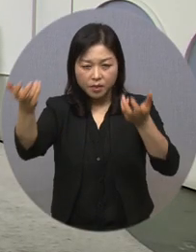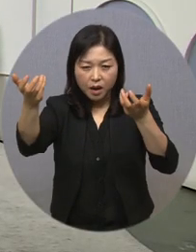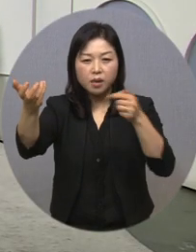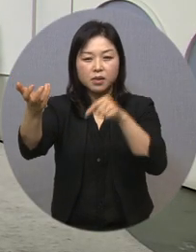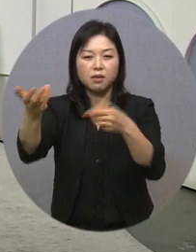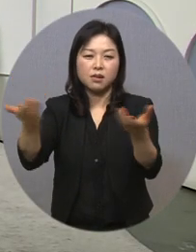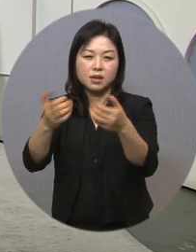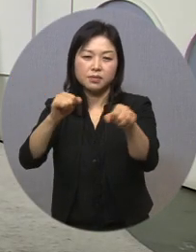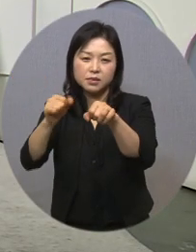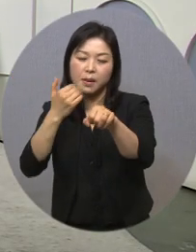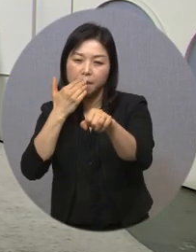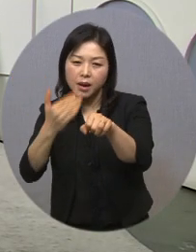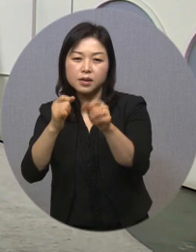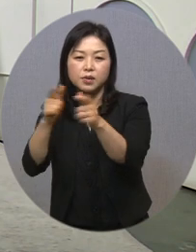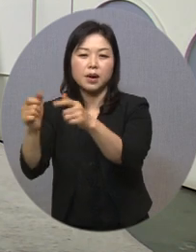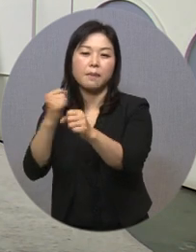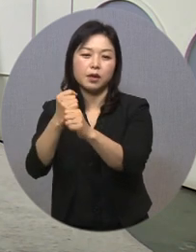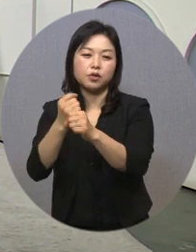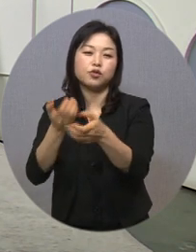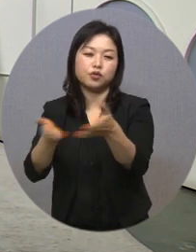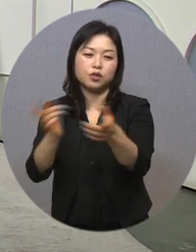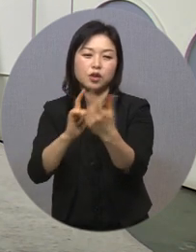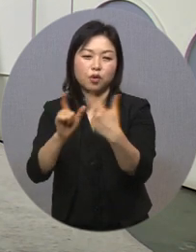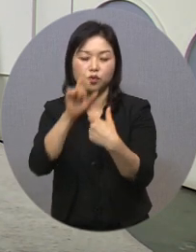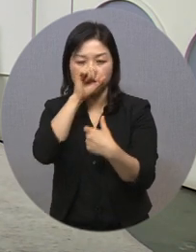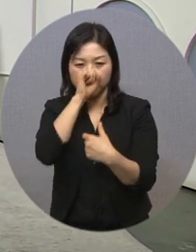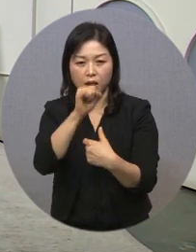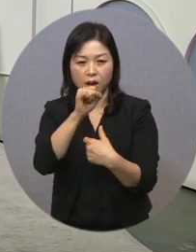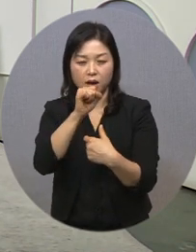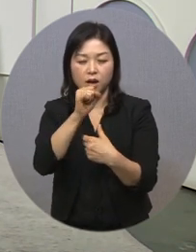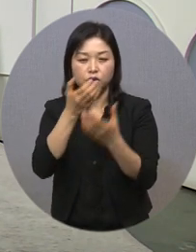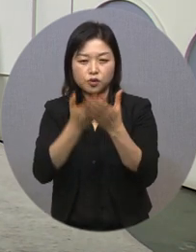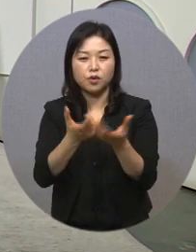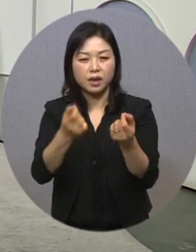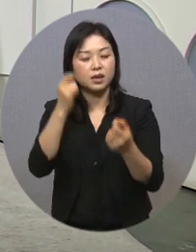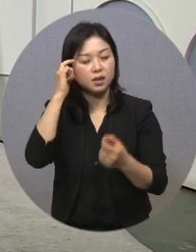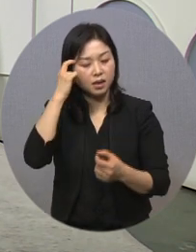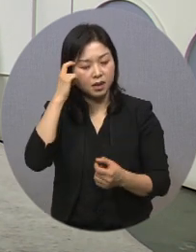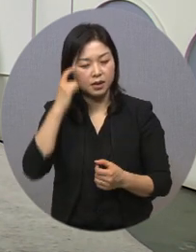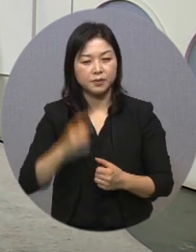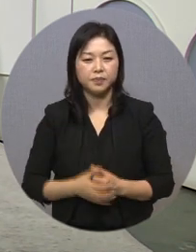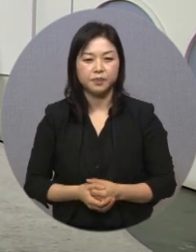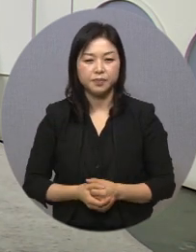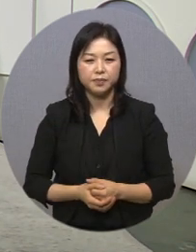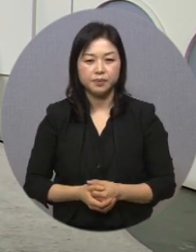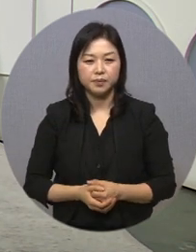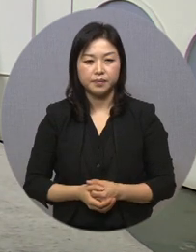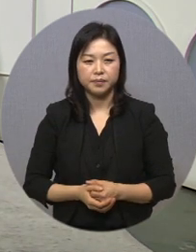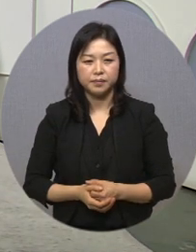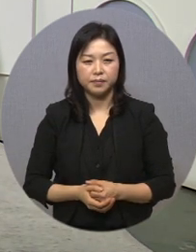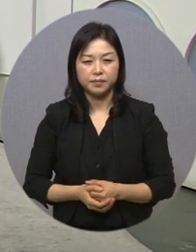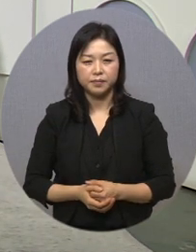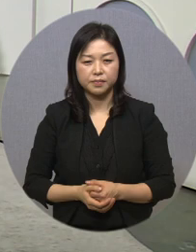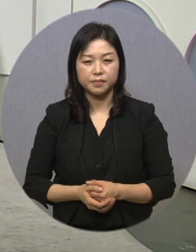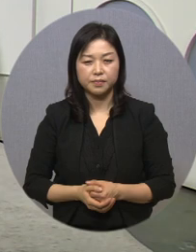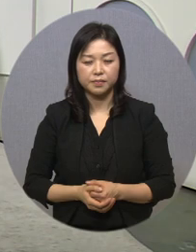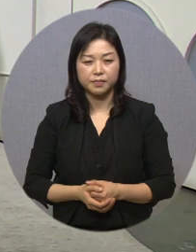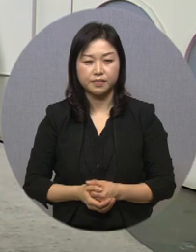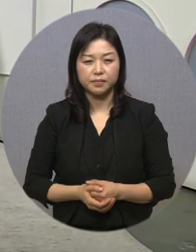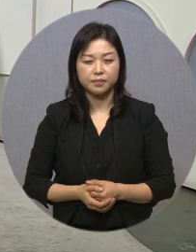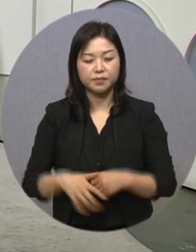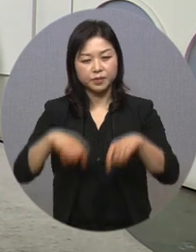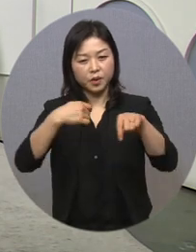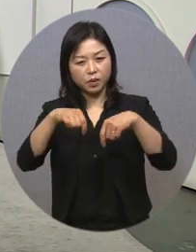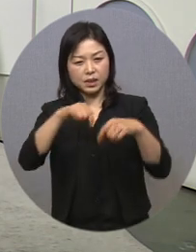일들을 할 수 있는 계기를 만들어주는 거가 더 필요한 거가 아닌가라고 하는 시점으로 본다라고 하면 아까 말씀드린 것처럼